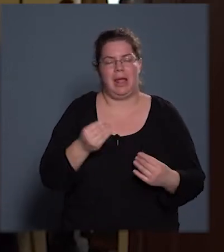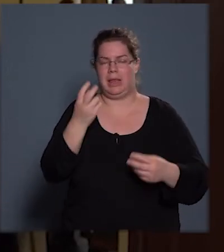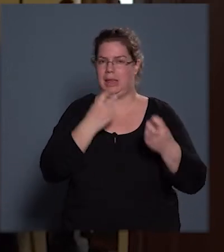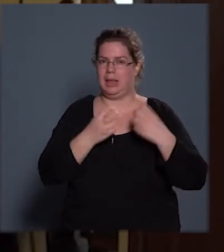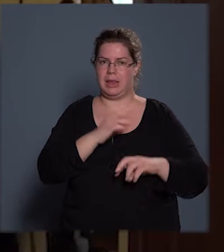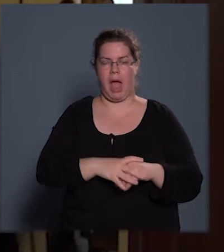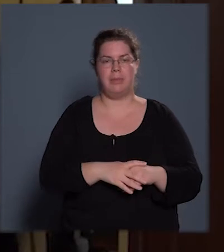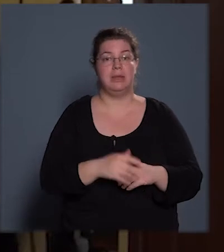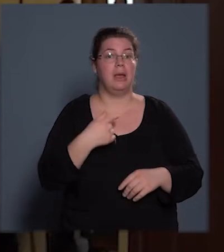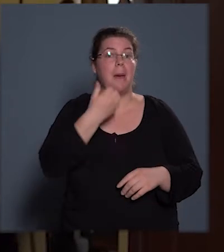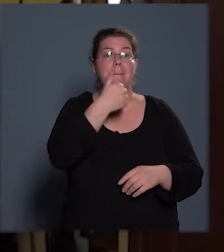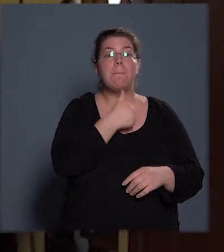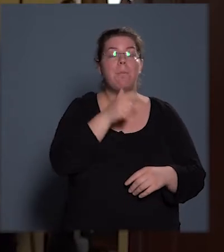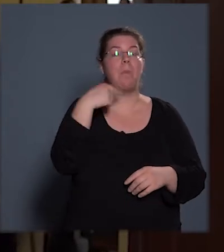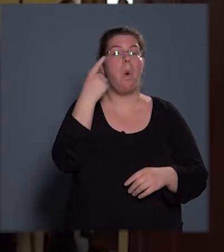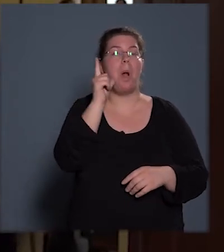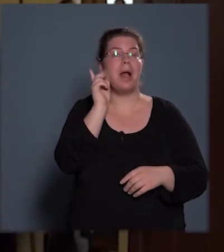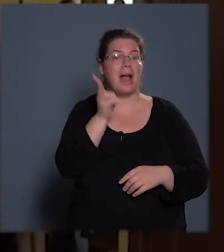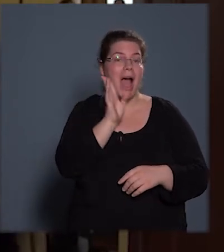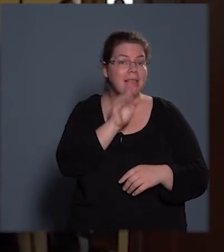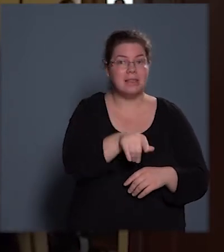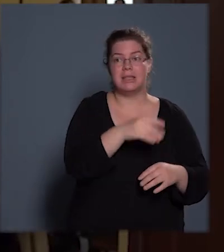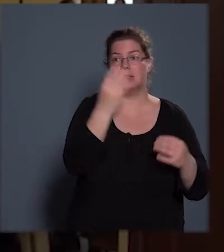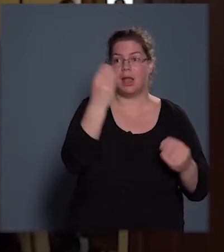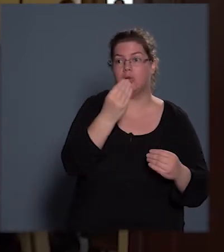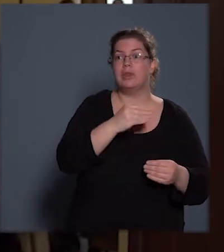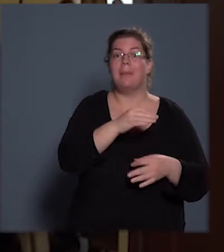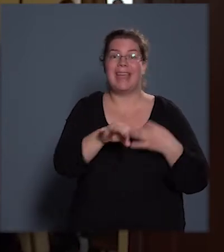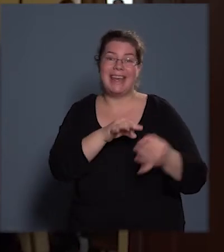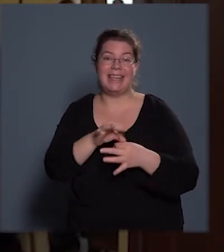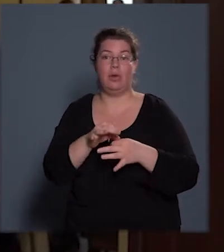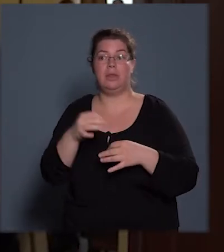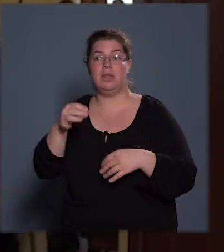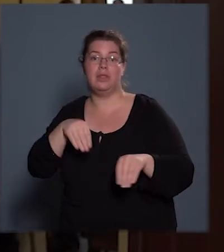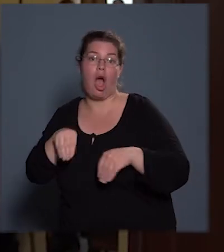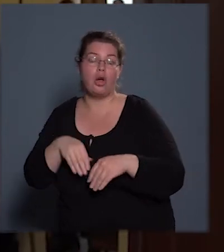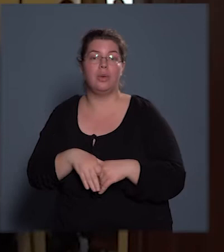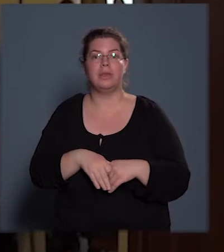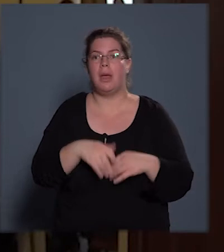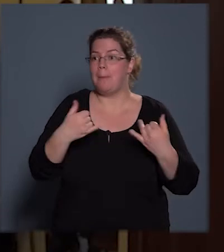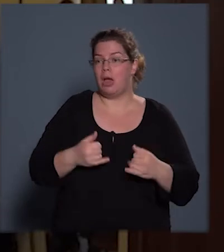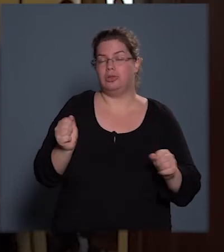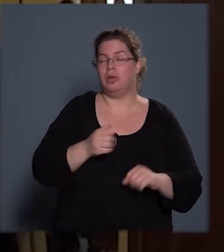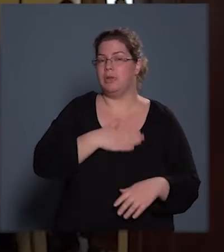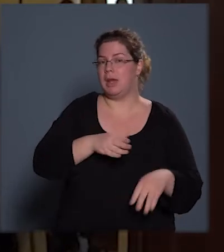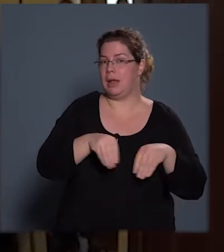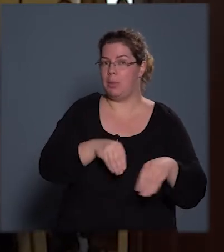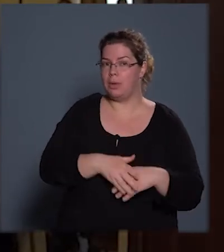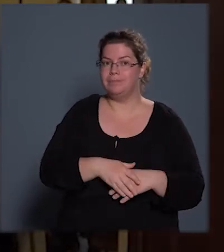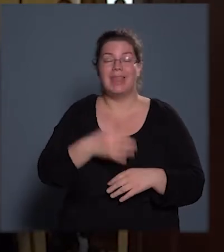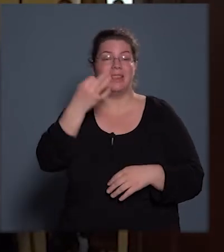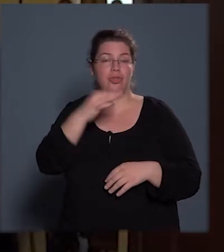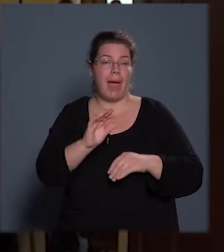Én polkázni tanultam meg, keringőzni, tangózni, imádok ma is polkázni, a svábság